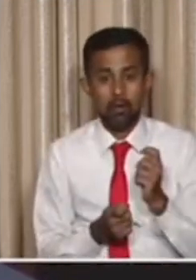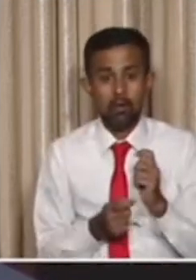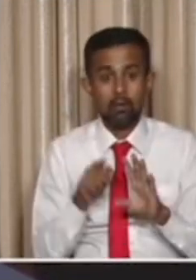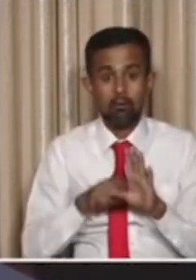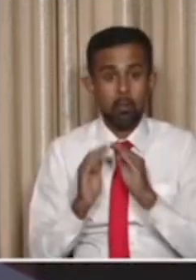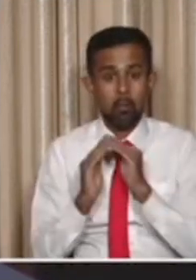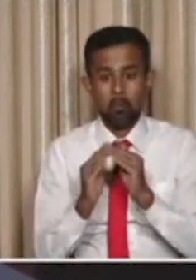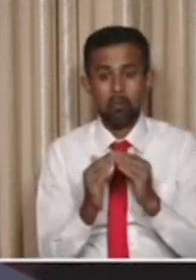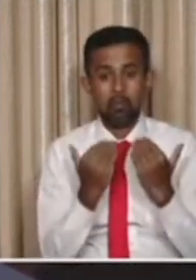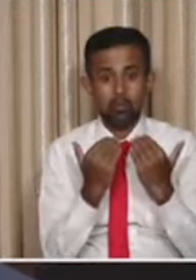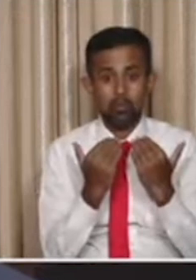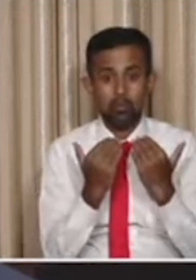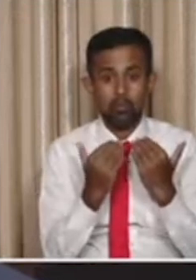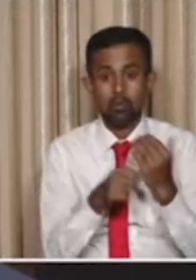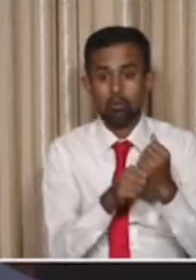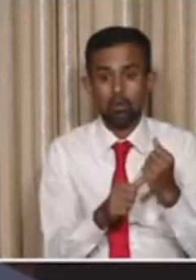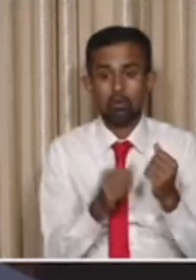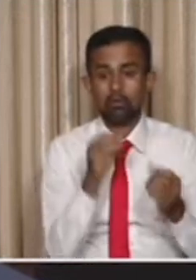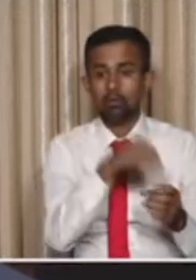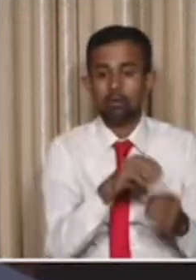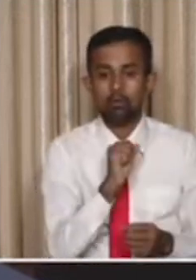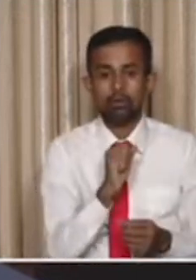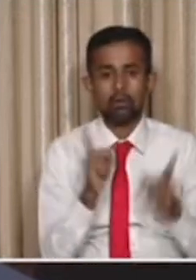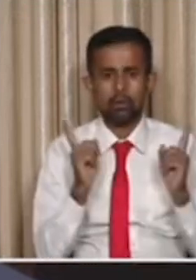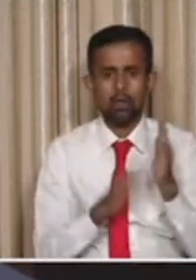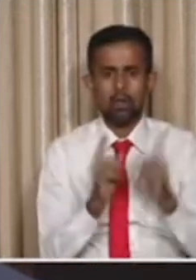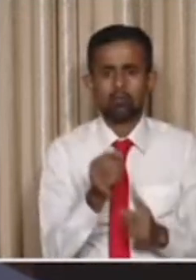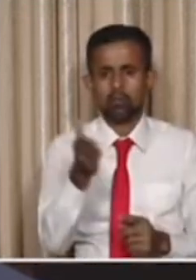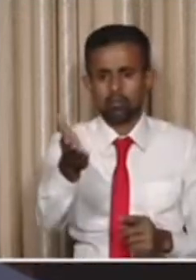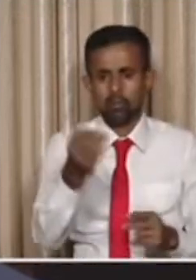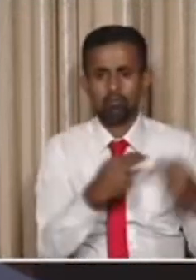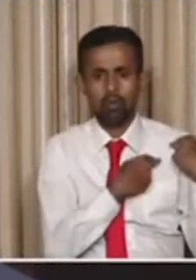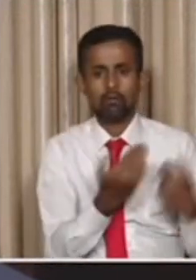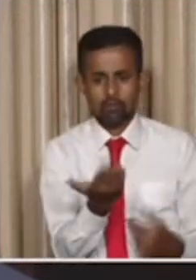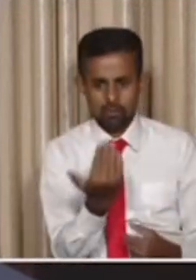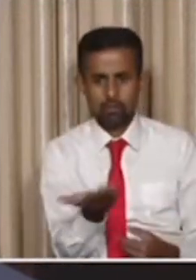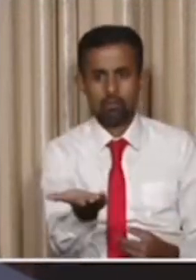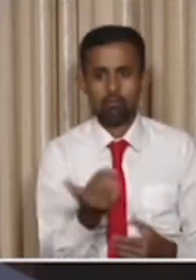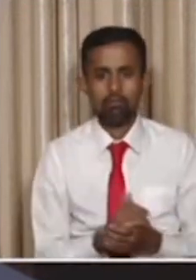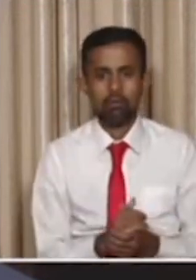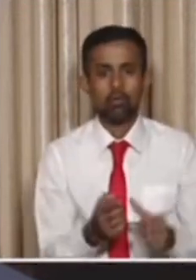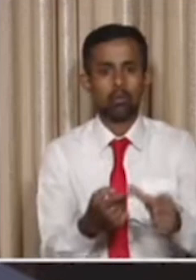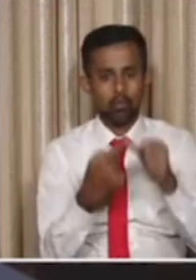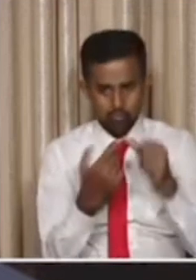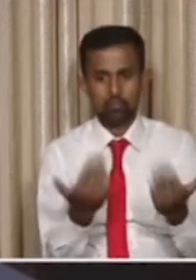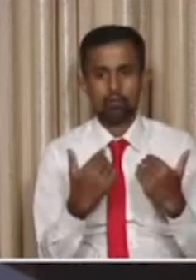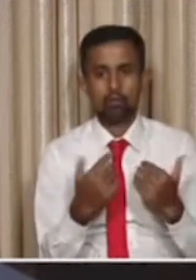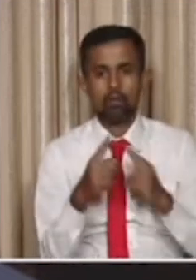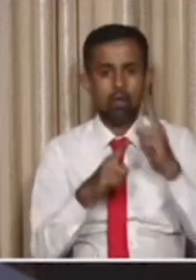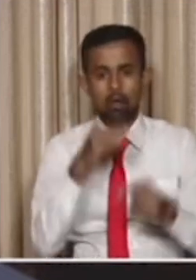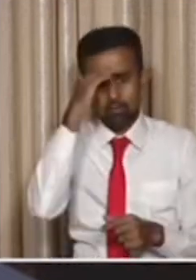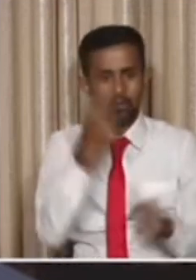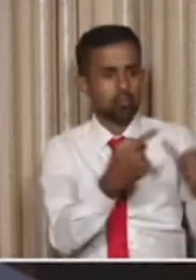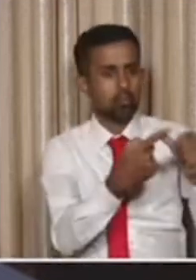ek consultant agency karan ni. Kira tu awu tu mani bagai kian ni, kian utter. Itu utter orang. Jadi katakanlah kita mau utter